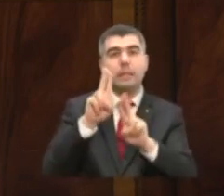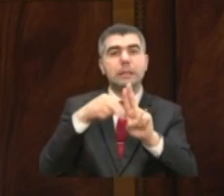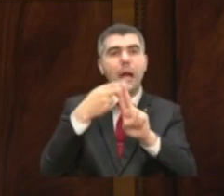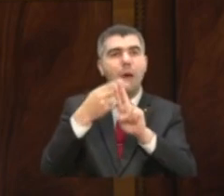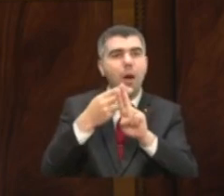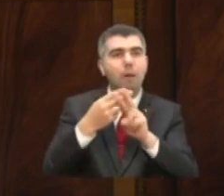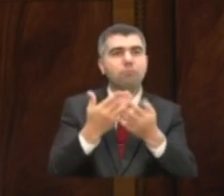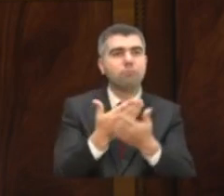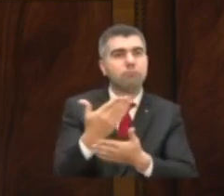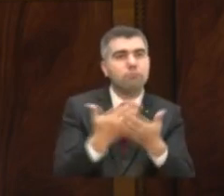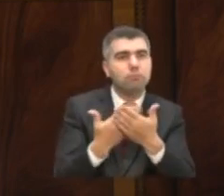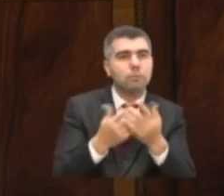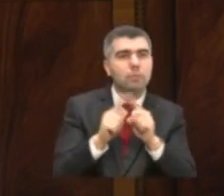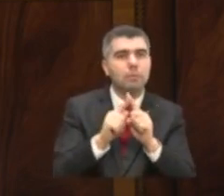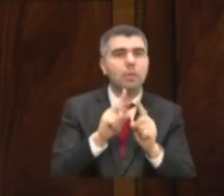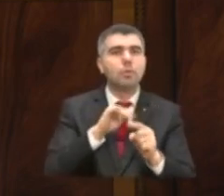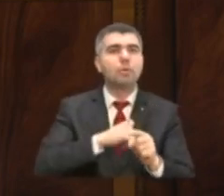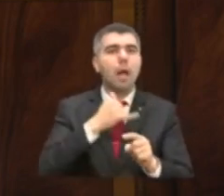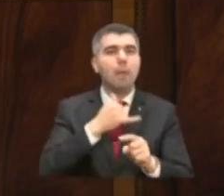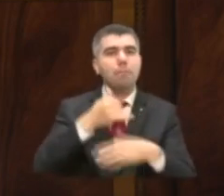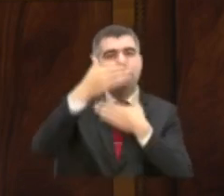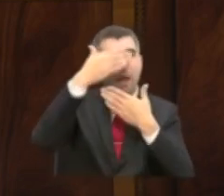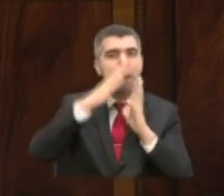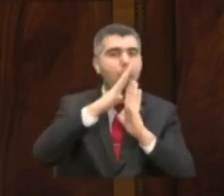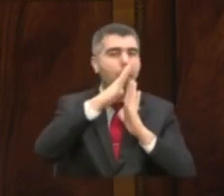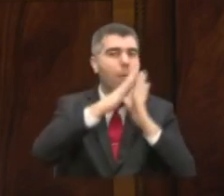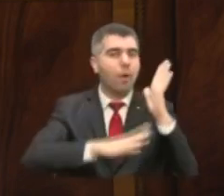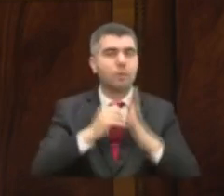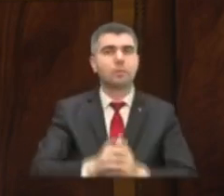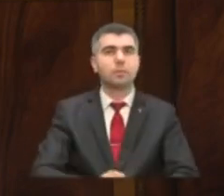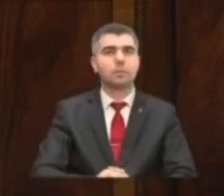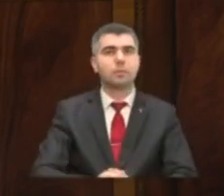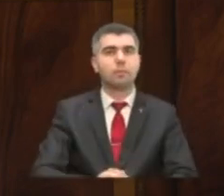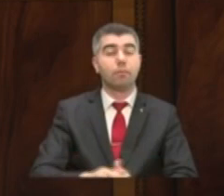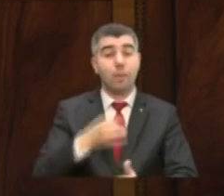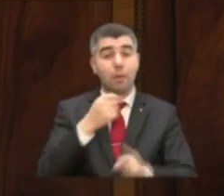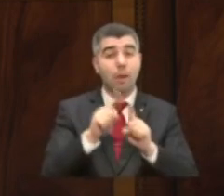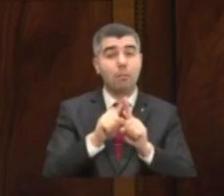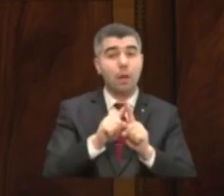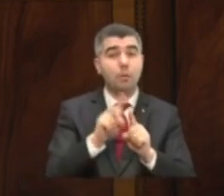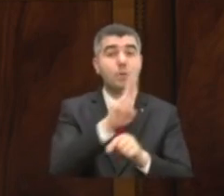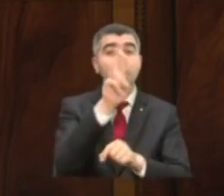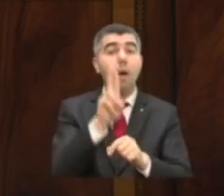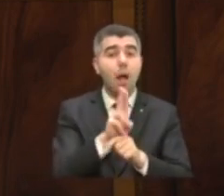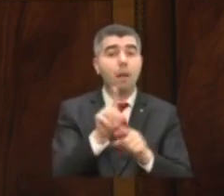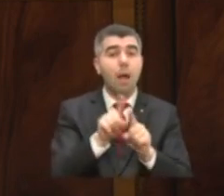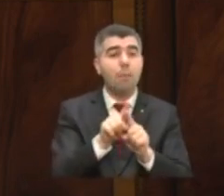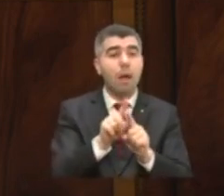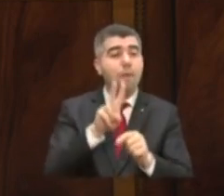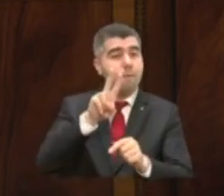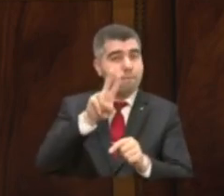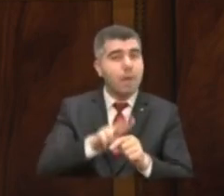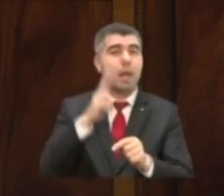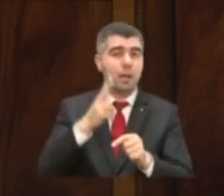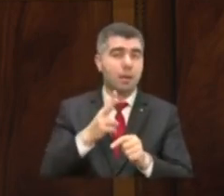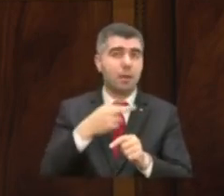الإشكالات والانتظارات ديال الشباب المغربي. وللأسف هذا سؤال الثقة وهذا سؤال الأمل هو اللي خلانا أننا كنشوفوا